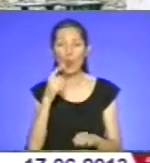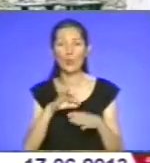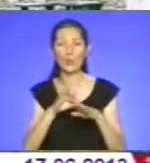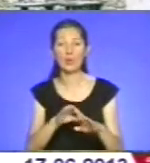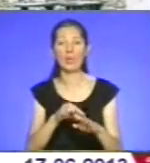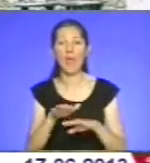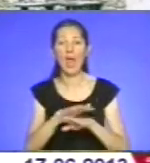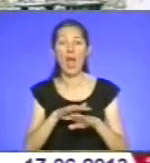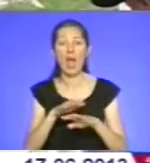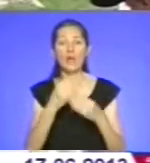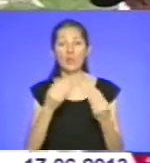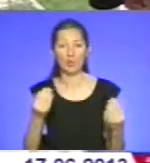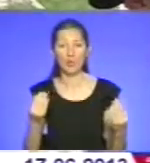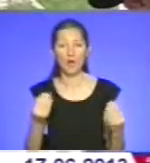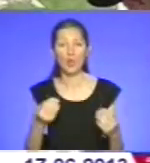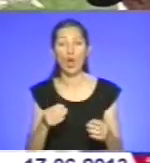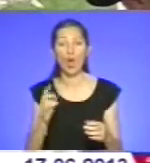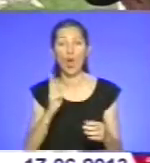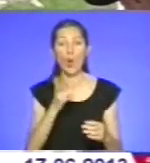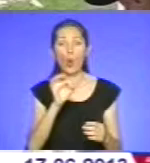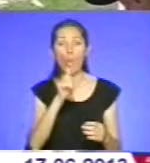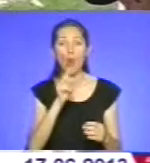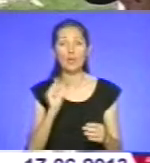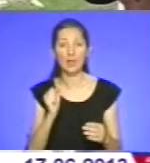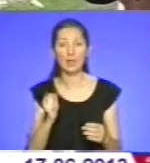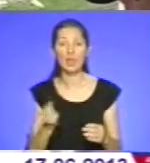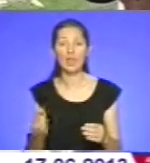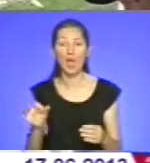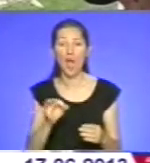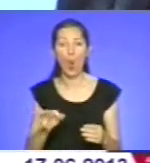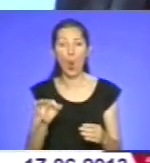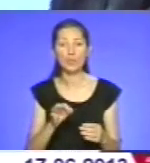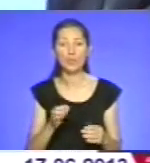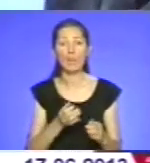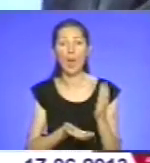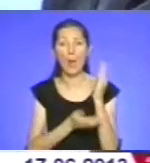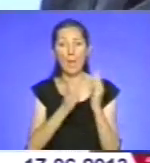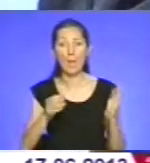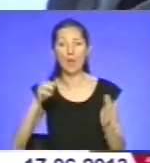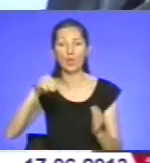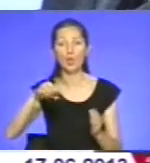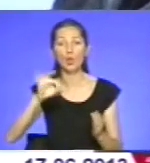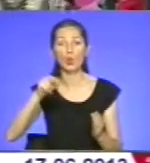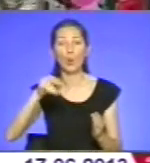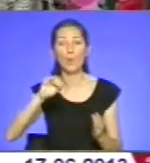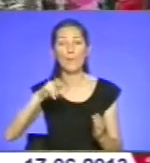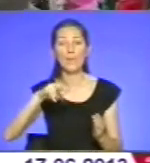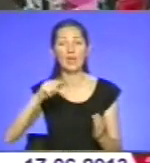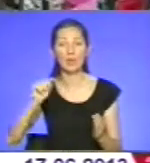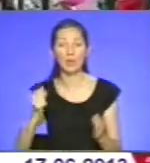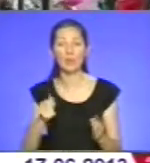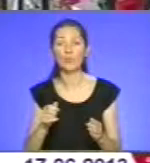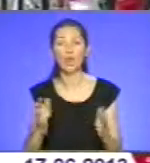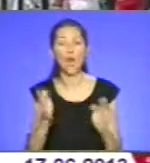виставку-ярмарок на Козацькому острові у Тернопільському гідропарку Топільче. Учасники кажуть, атмосфера тут чудова, адже у